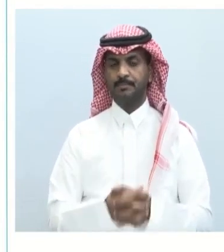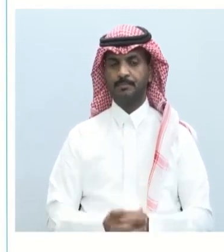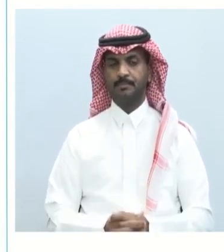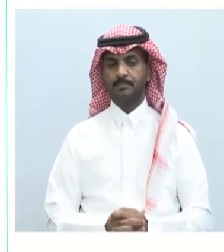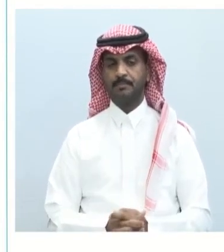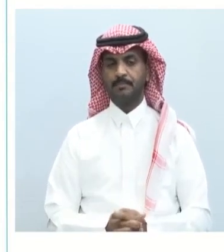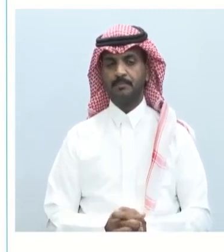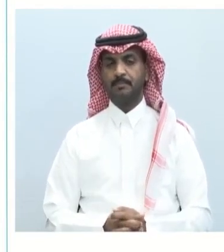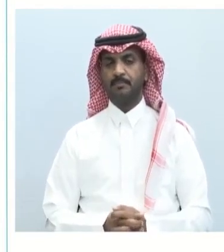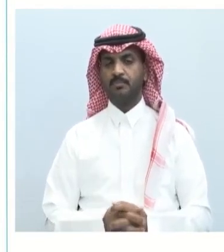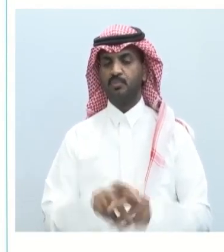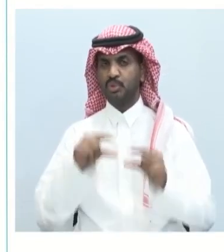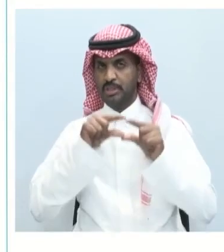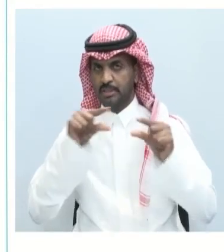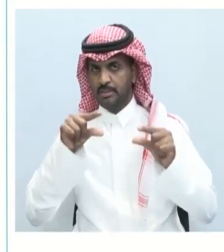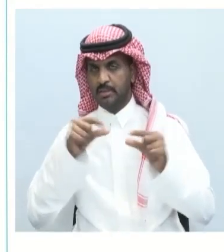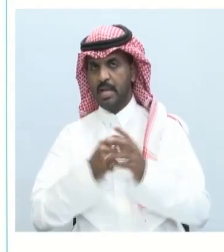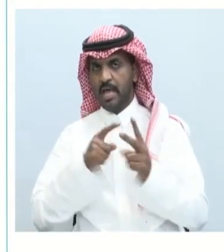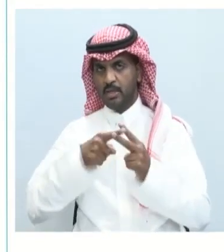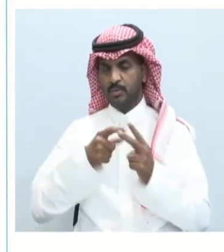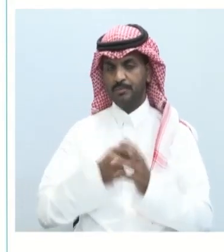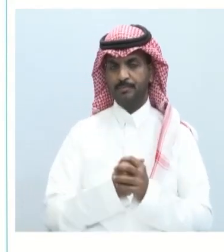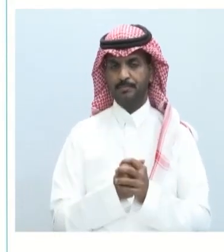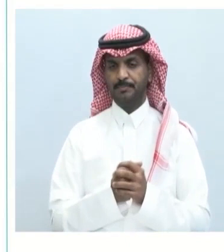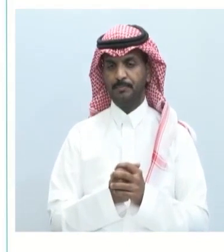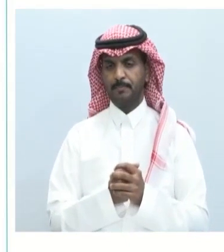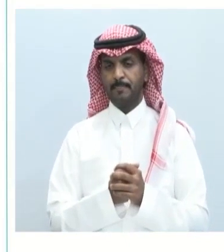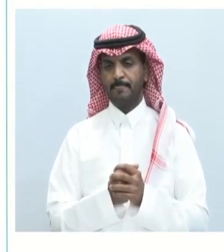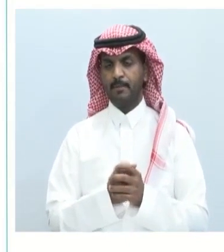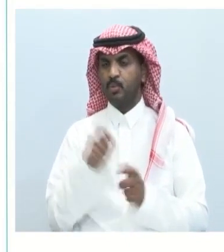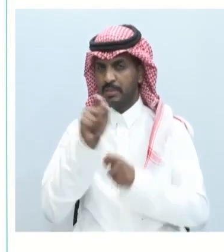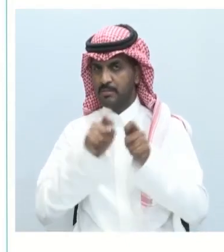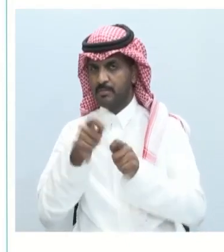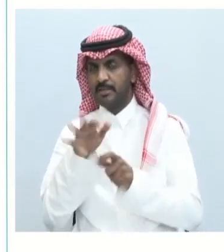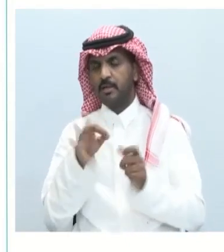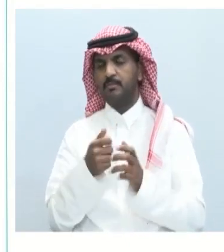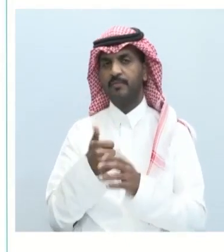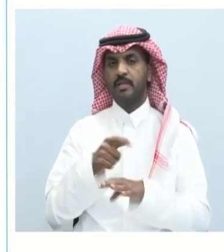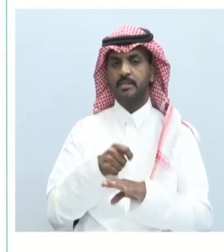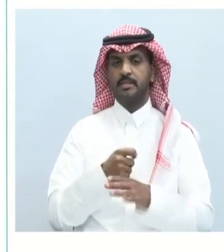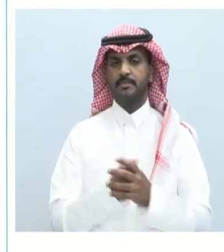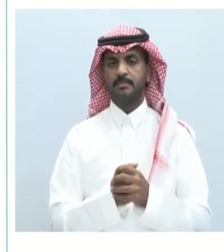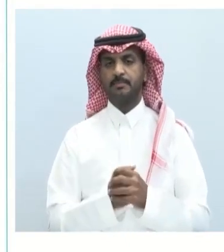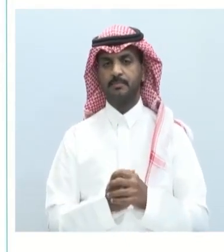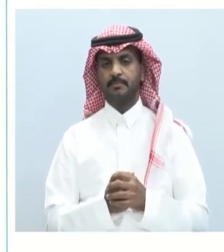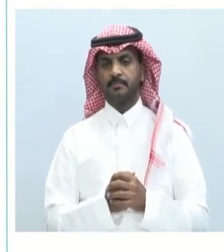شريط الادوات من شريط التصميم نختار المفتاح الاساس